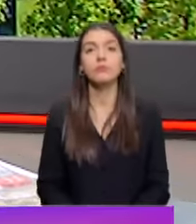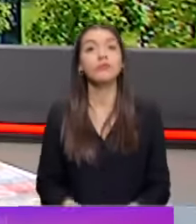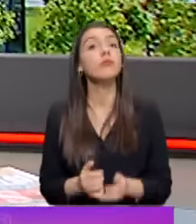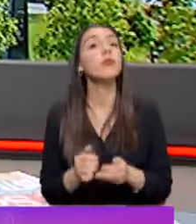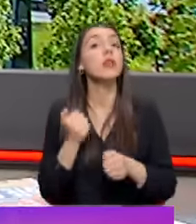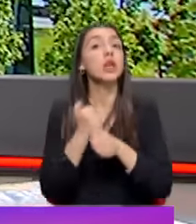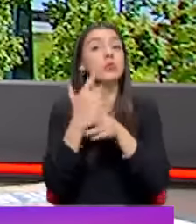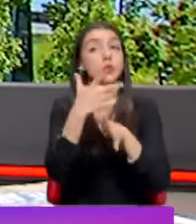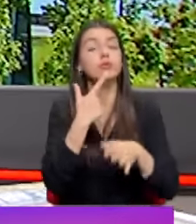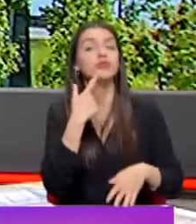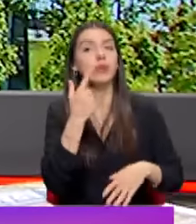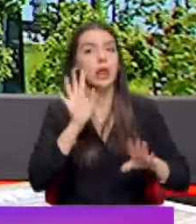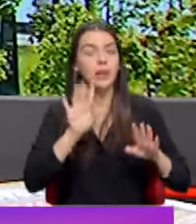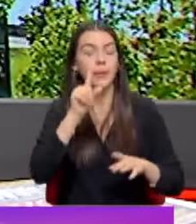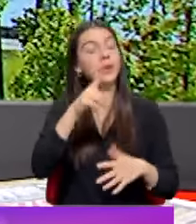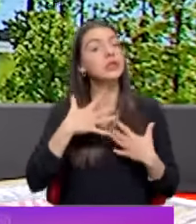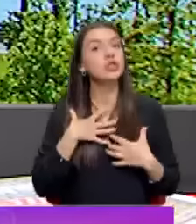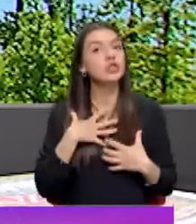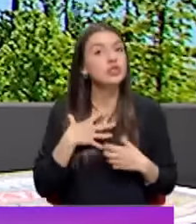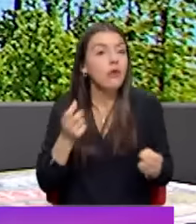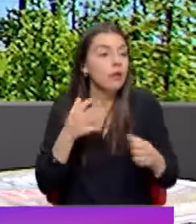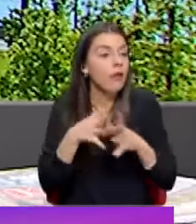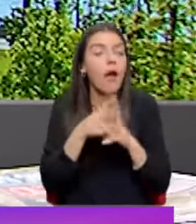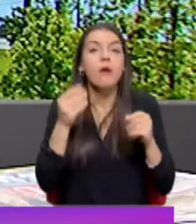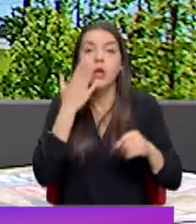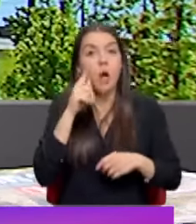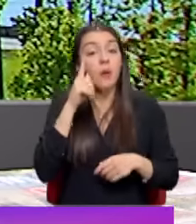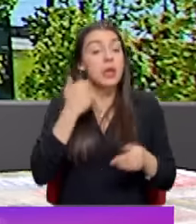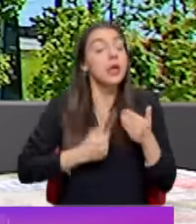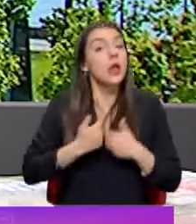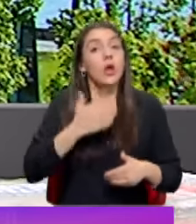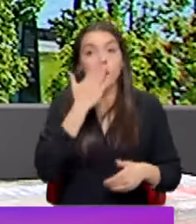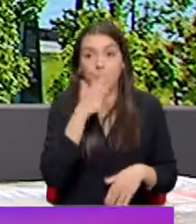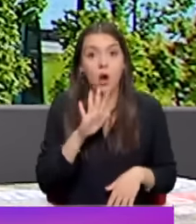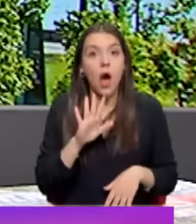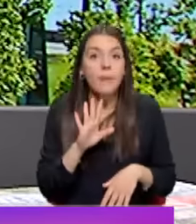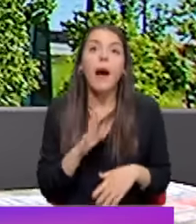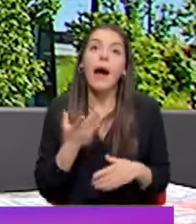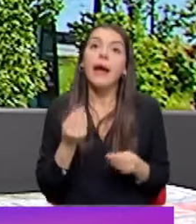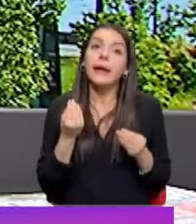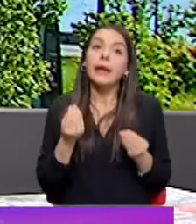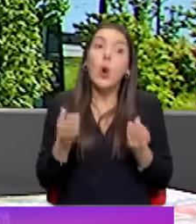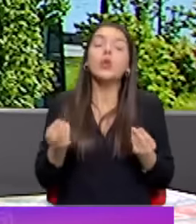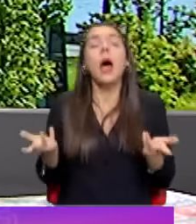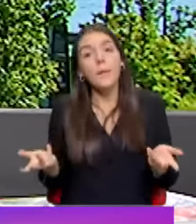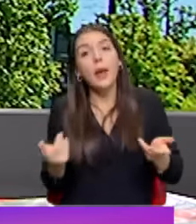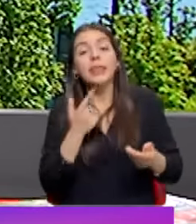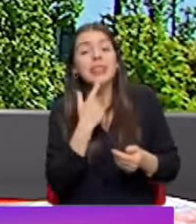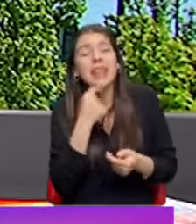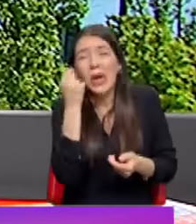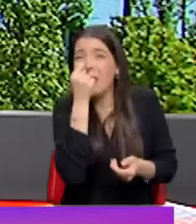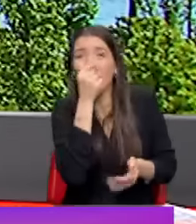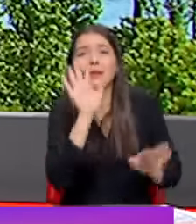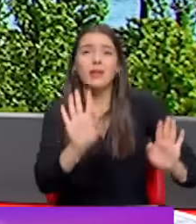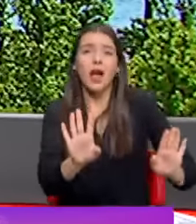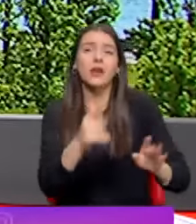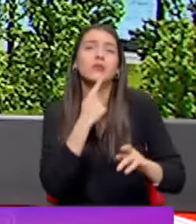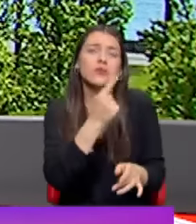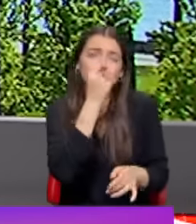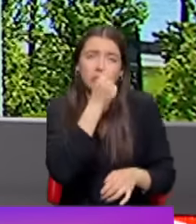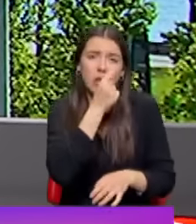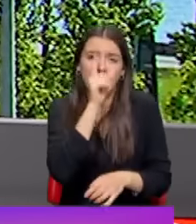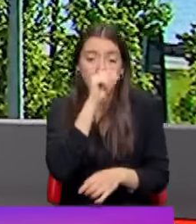Geçmiş olsun diyelim. Bir can kaybı olmaması, yaralanma olmaması tabii ki teselli ama dile kolay yaklaşık 125